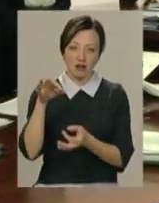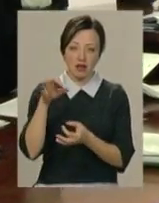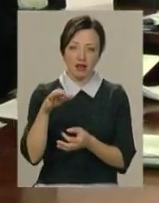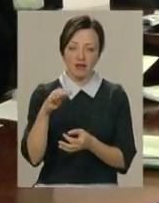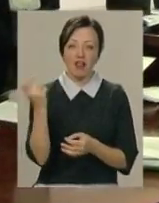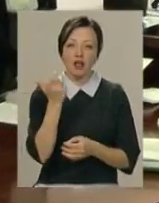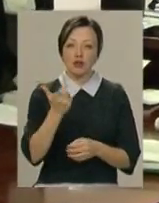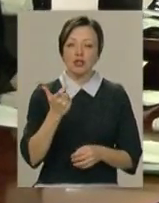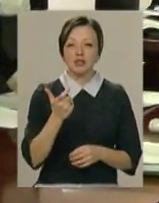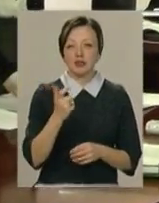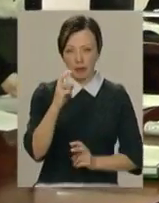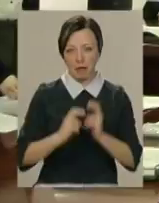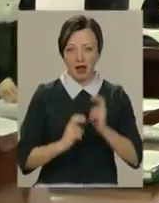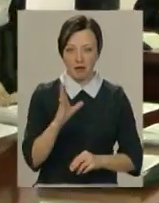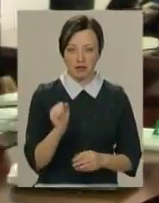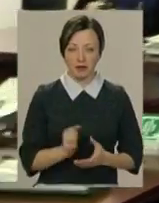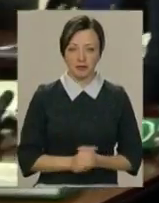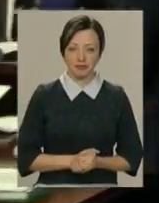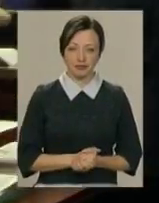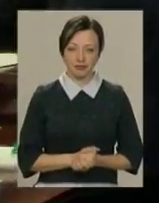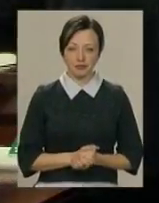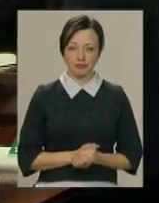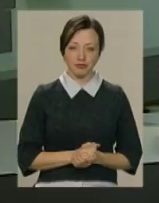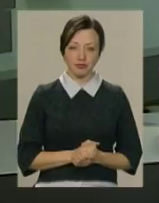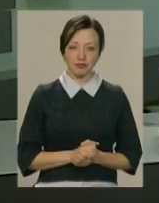Світлана Русіна, Іван Мовчан, Юрій Чорний. Новини Поділля-Центр.